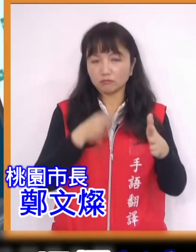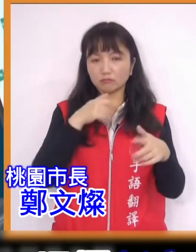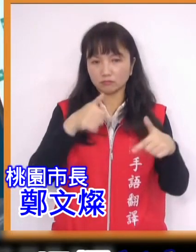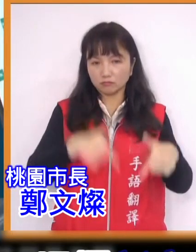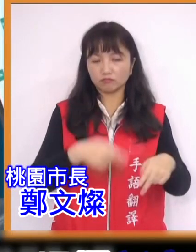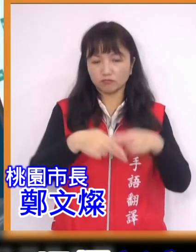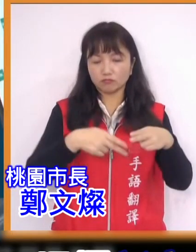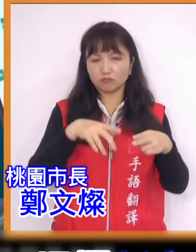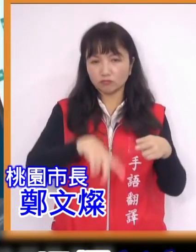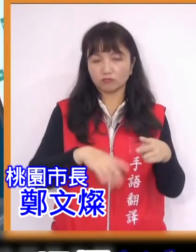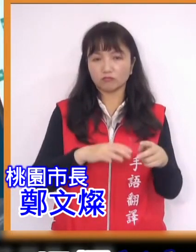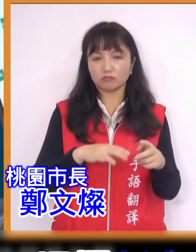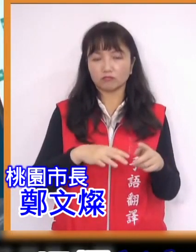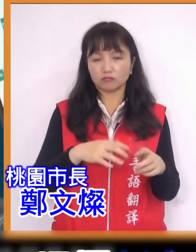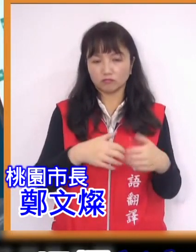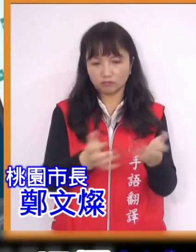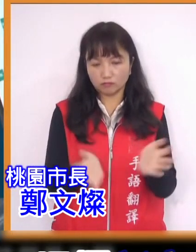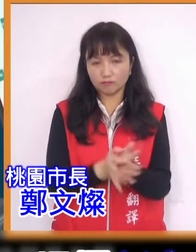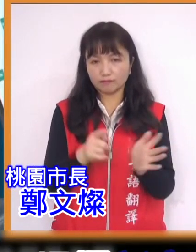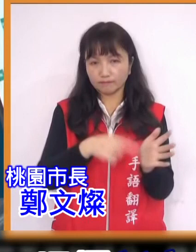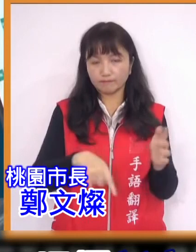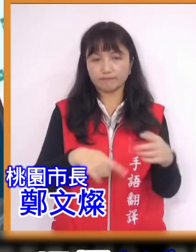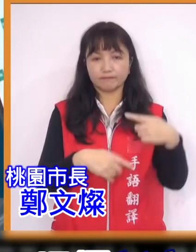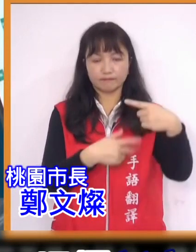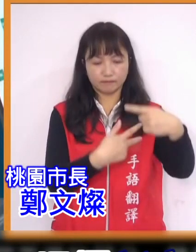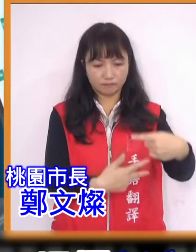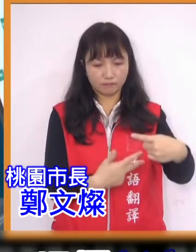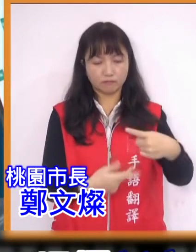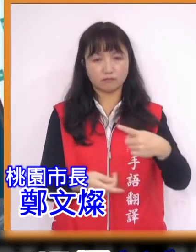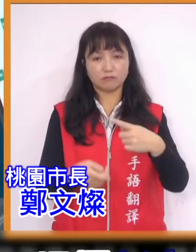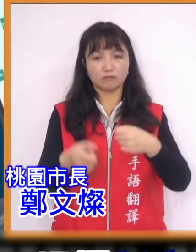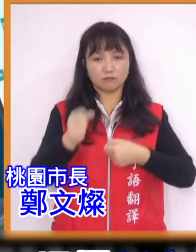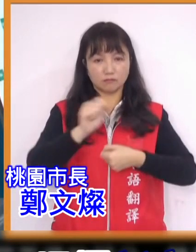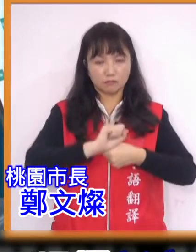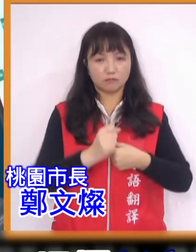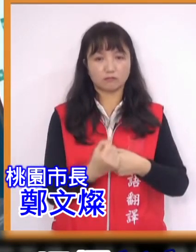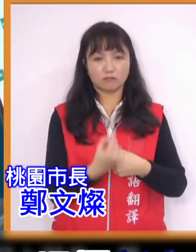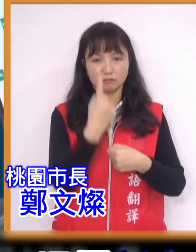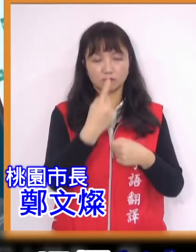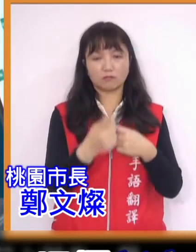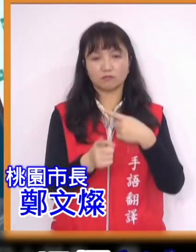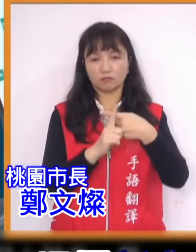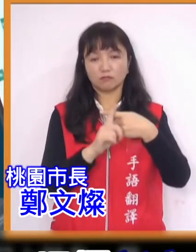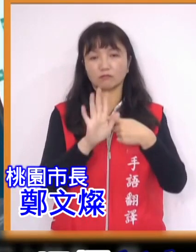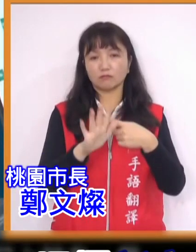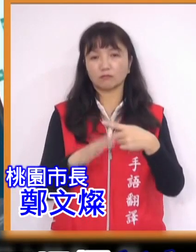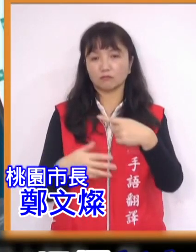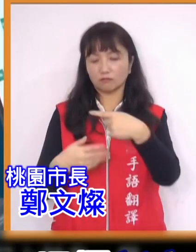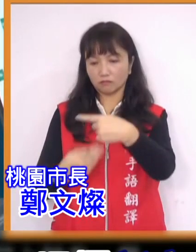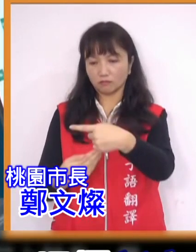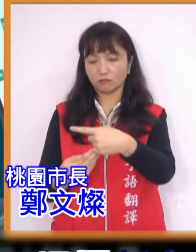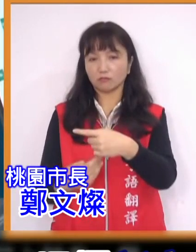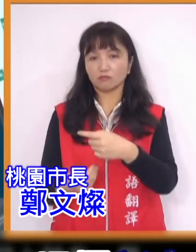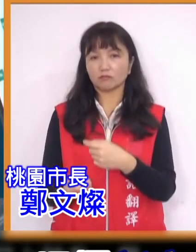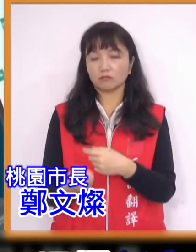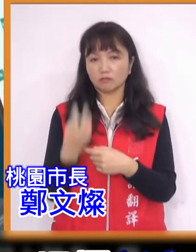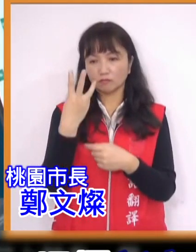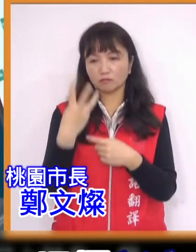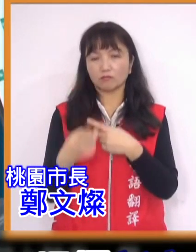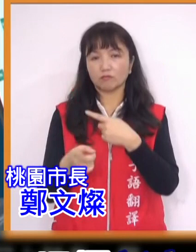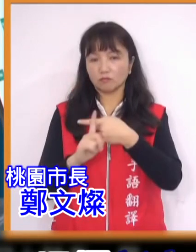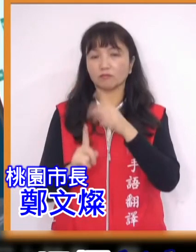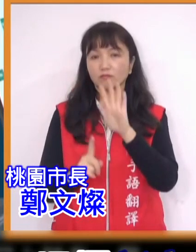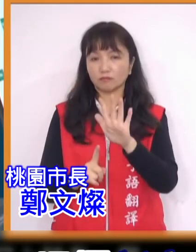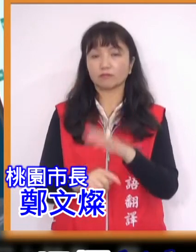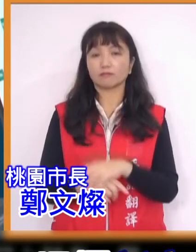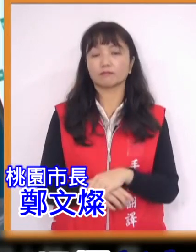简单的讲，西提就是1月7号多一个。顾客确诊，1月9号多三个确诊，